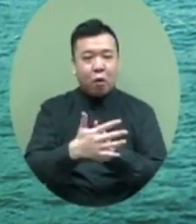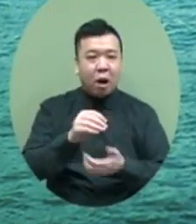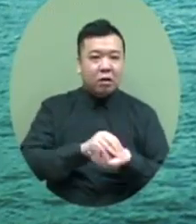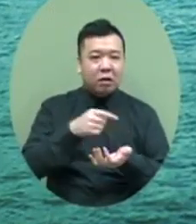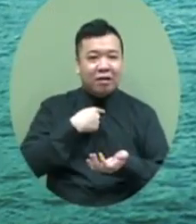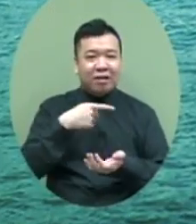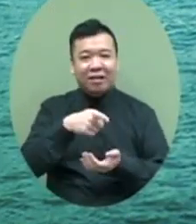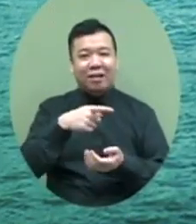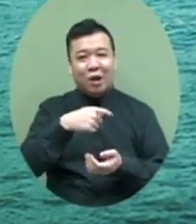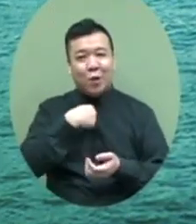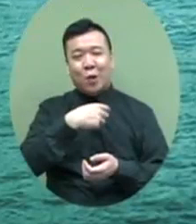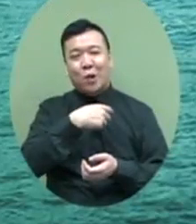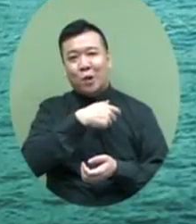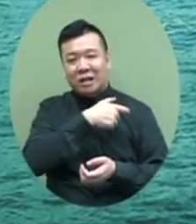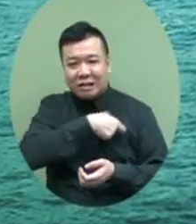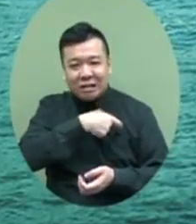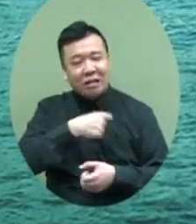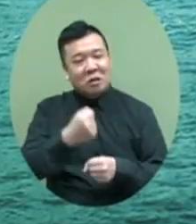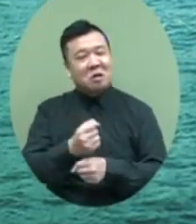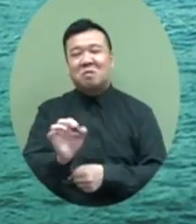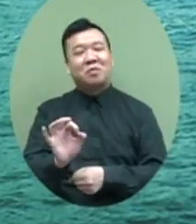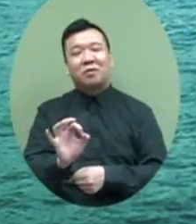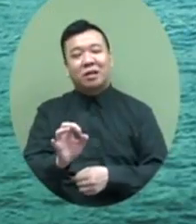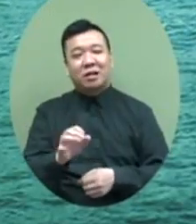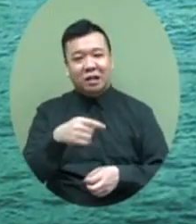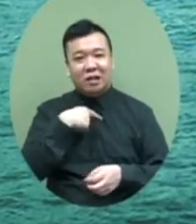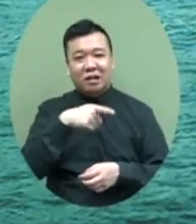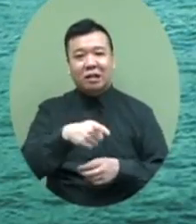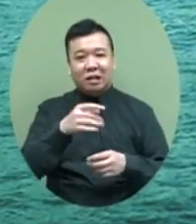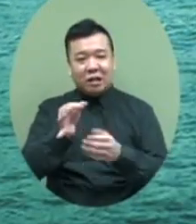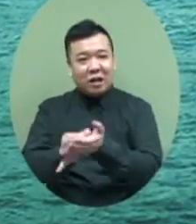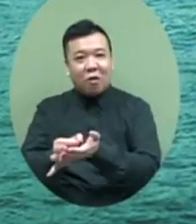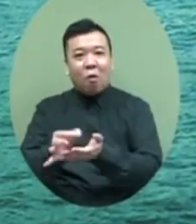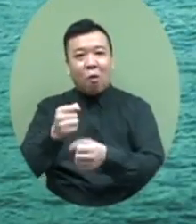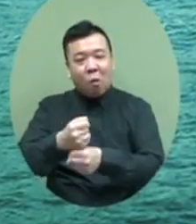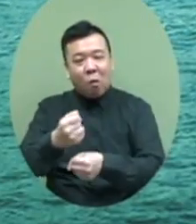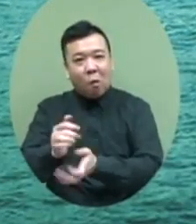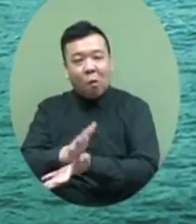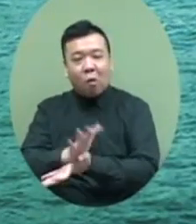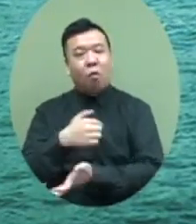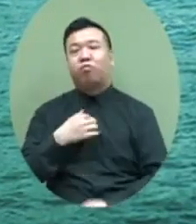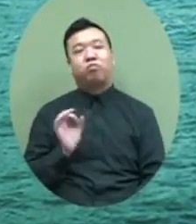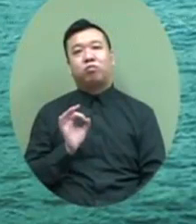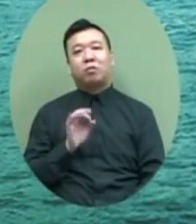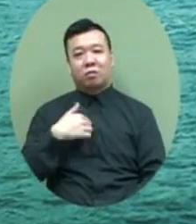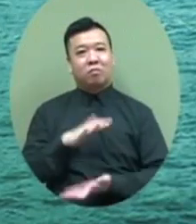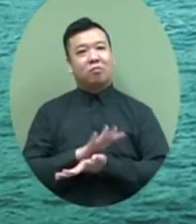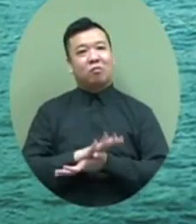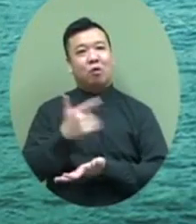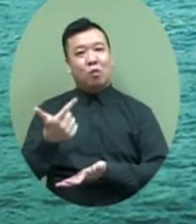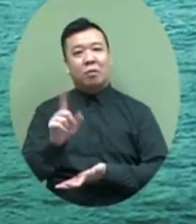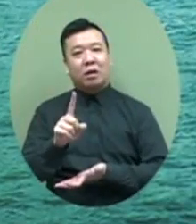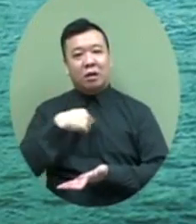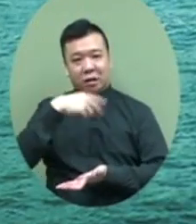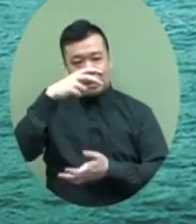沒有做過區議員，也都沒有正式所謂在地區工作的經驗，我這麼多年都是做